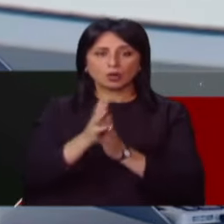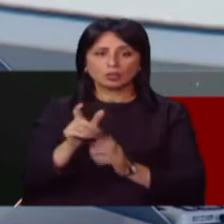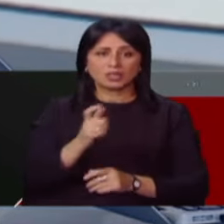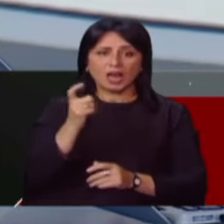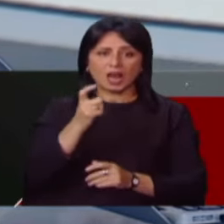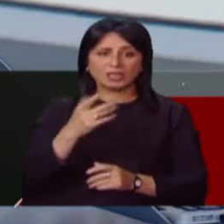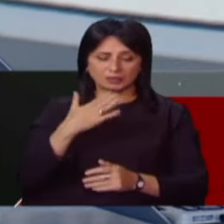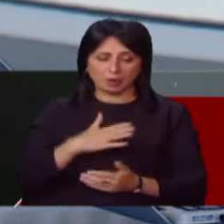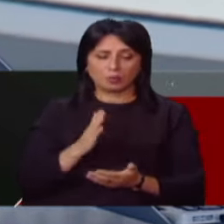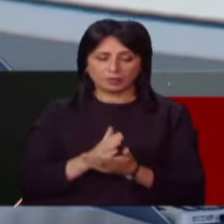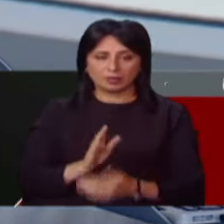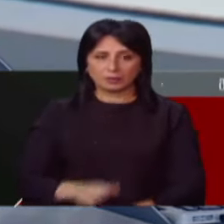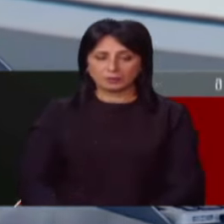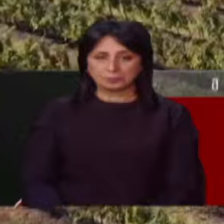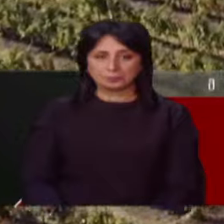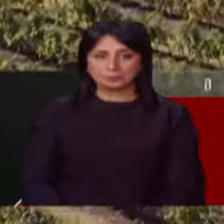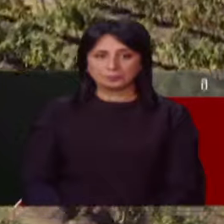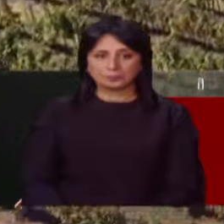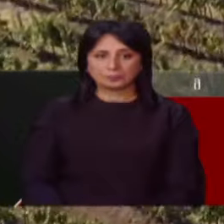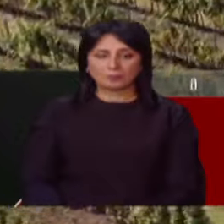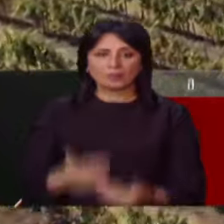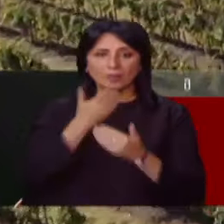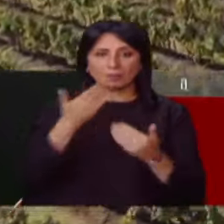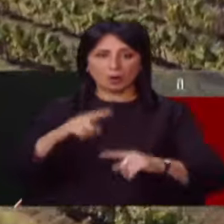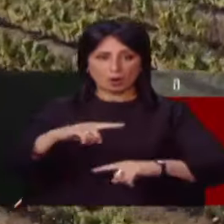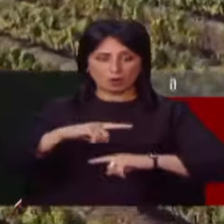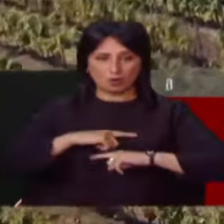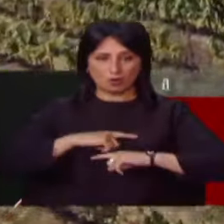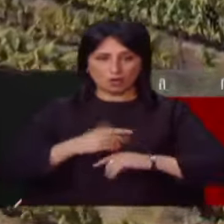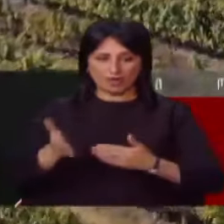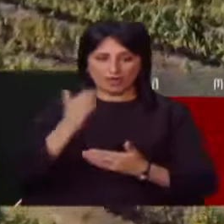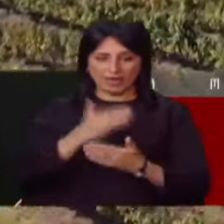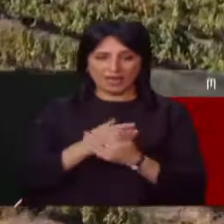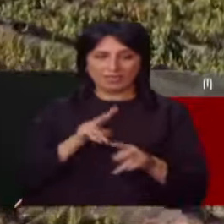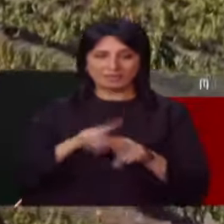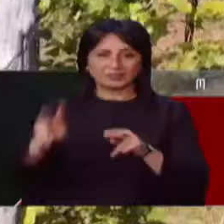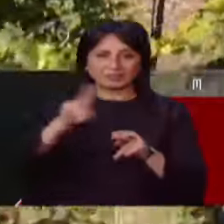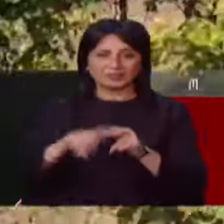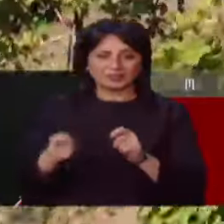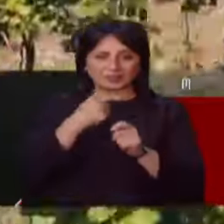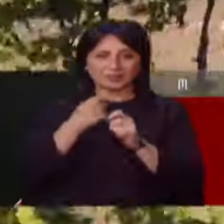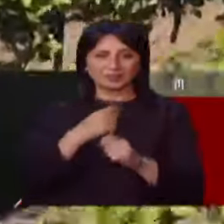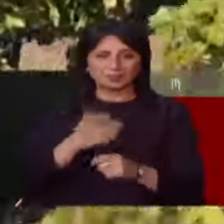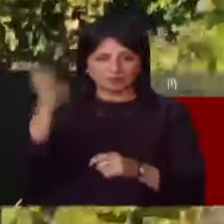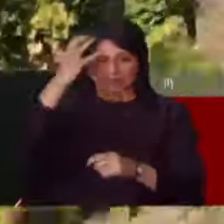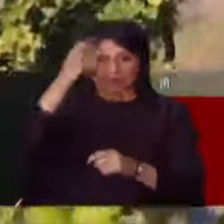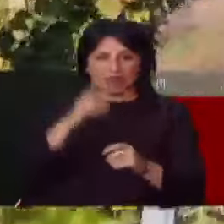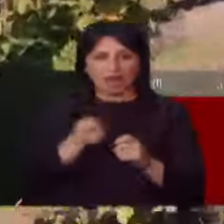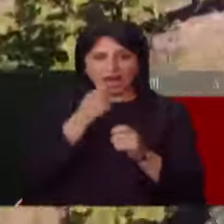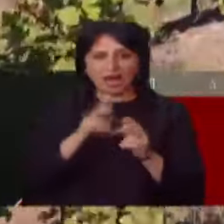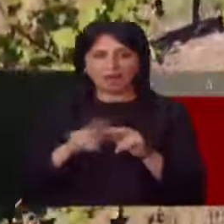ხარისხით კმაყოფილები არიან. დასკვნითი ფაზა ბოლო ეტაპი რთველის დაწყებამდე. კახელი მევენახეები